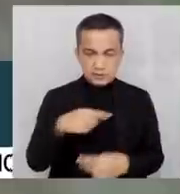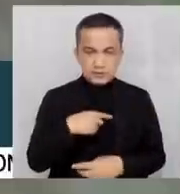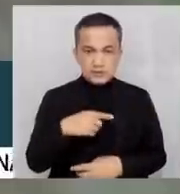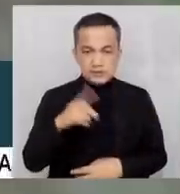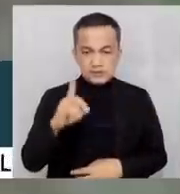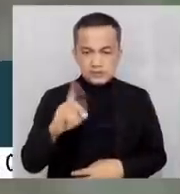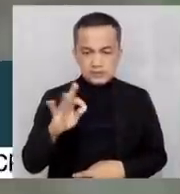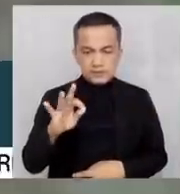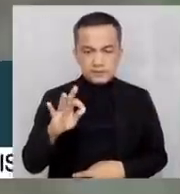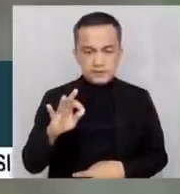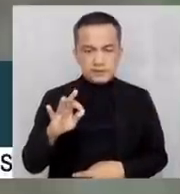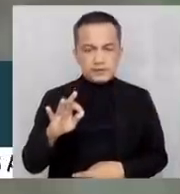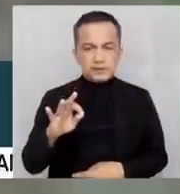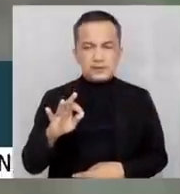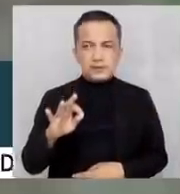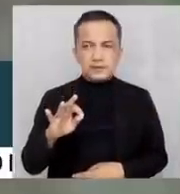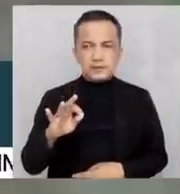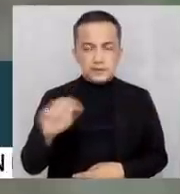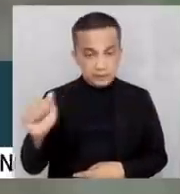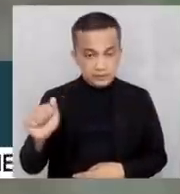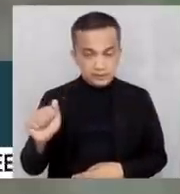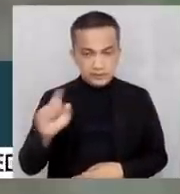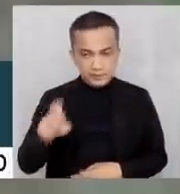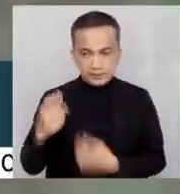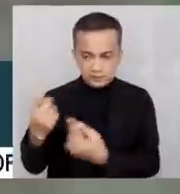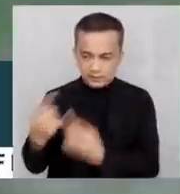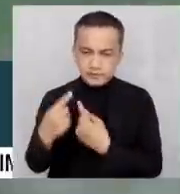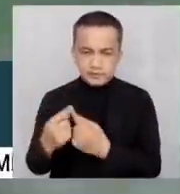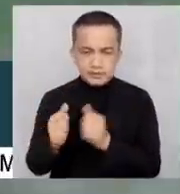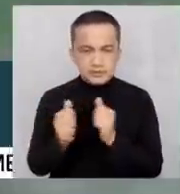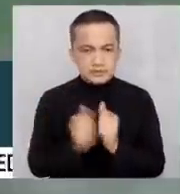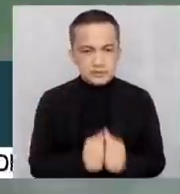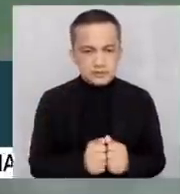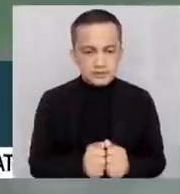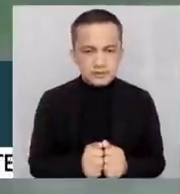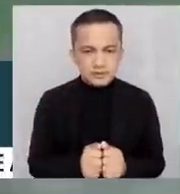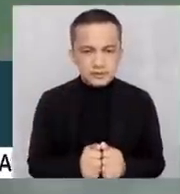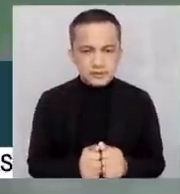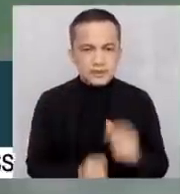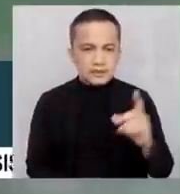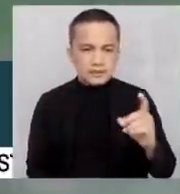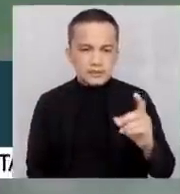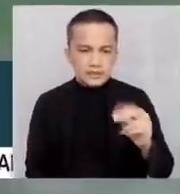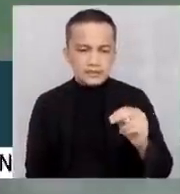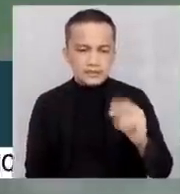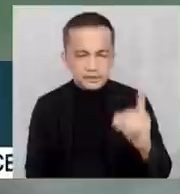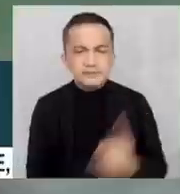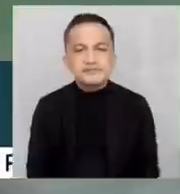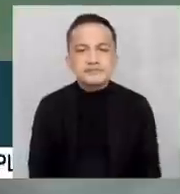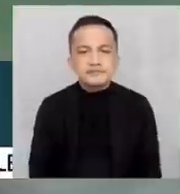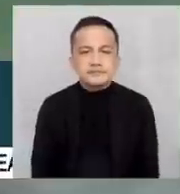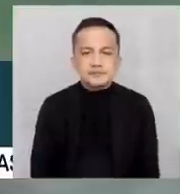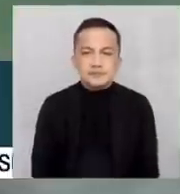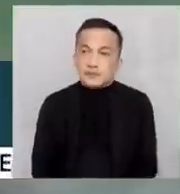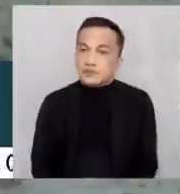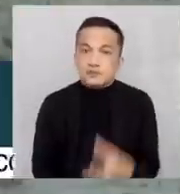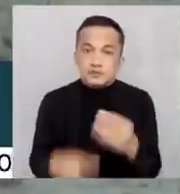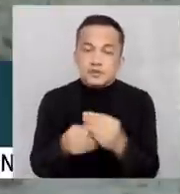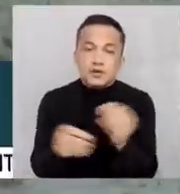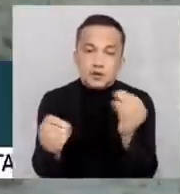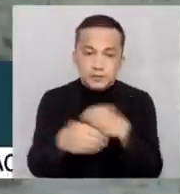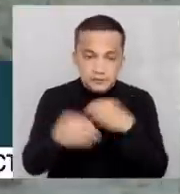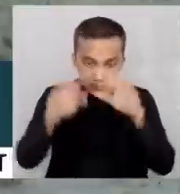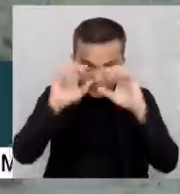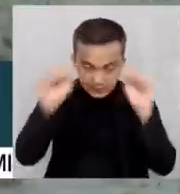na sumagot dito, kasama dito yung Department of National Defense. Mm-hmm. And Office of the President, kasi alam naman natin